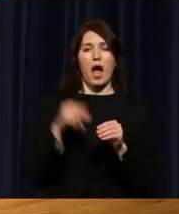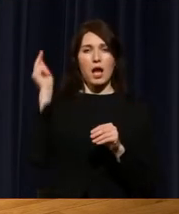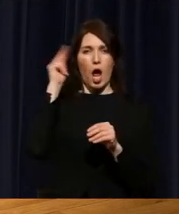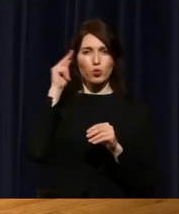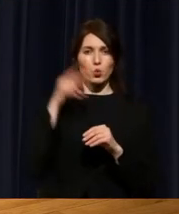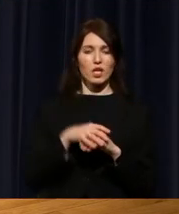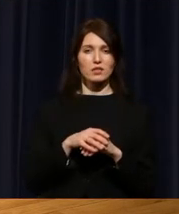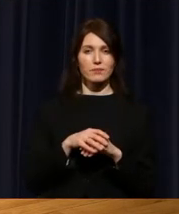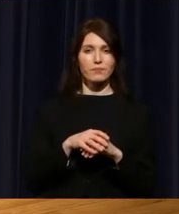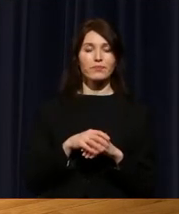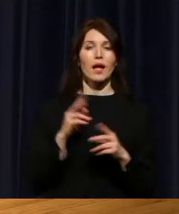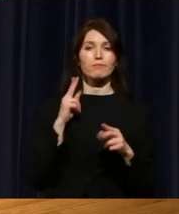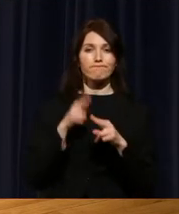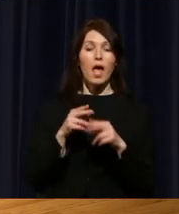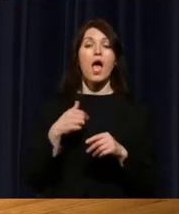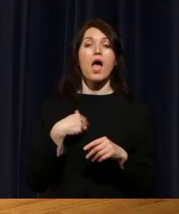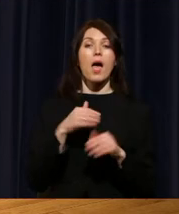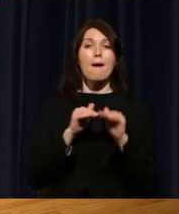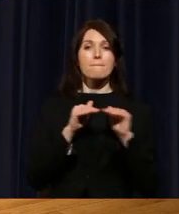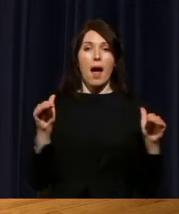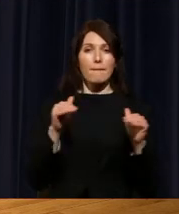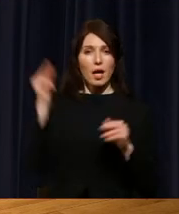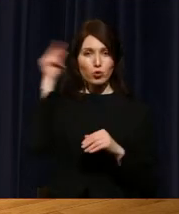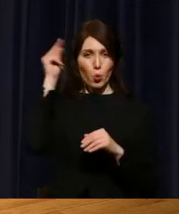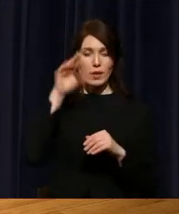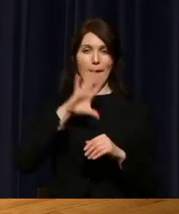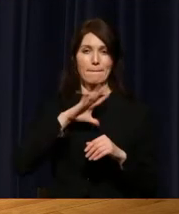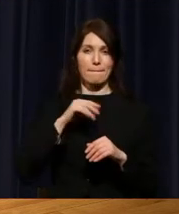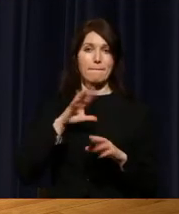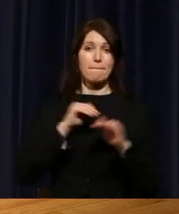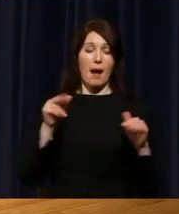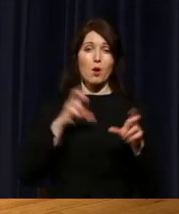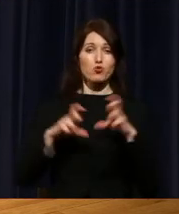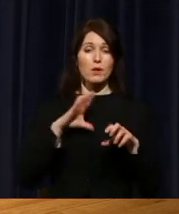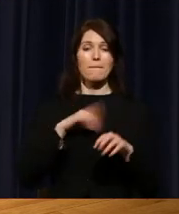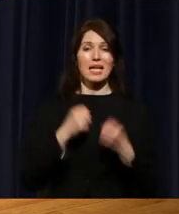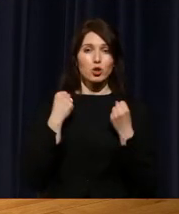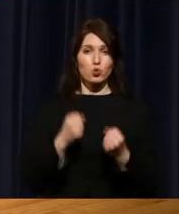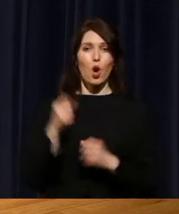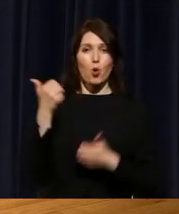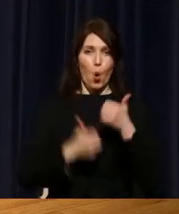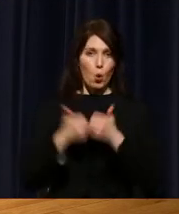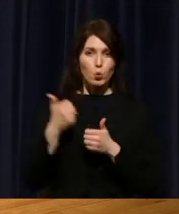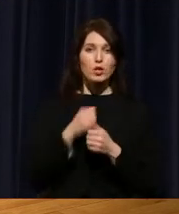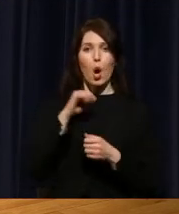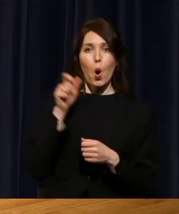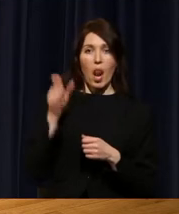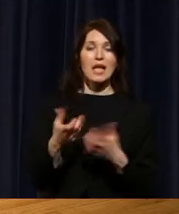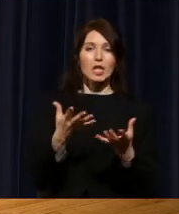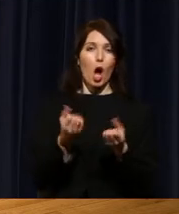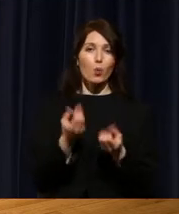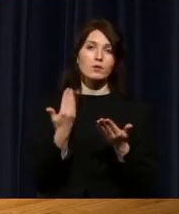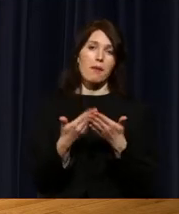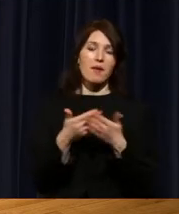studijas. Ja? Ja es drīkstu pamatstudijās pēc izturēta konkursa, kolēģis iegūst budžeta